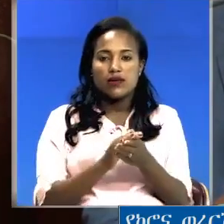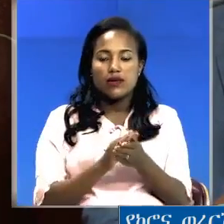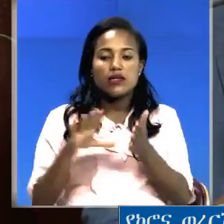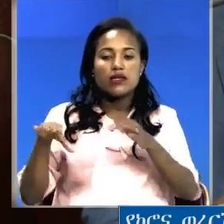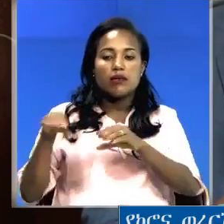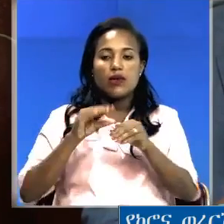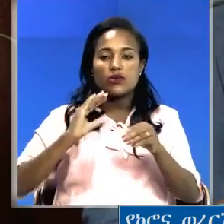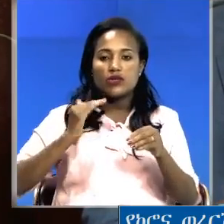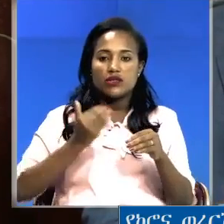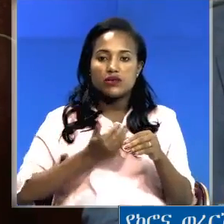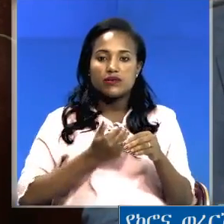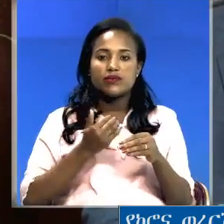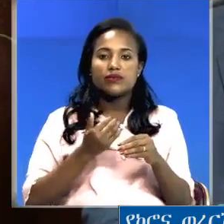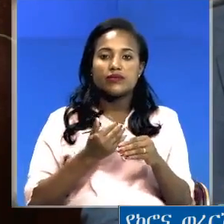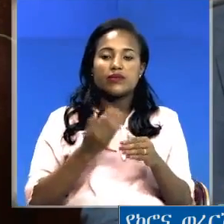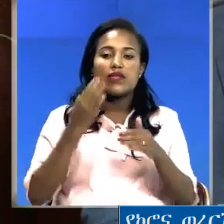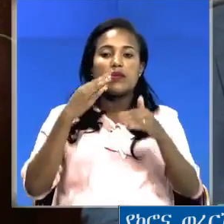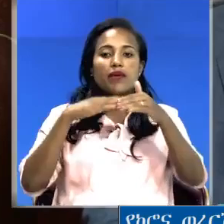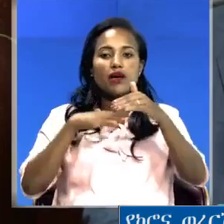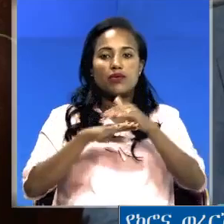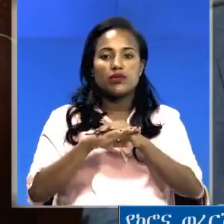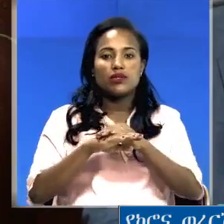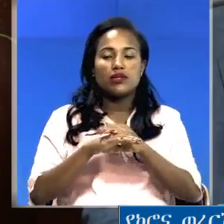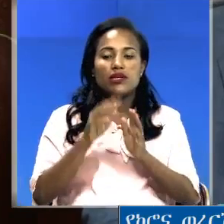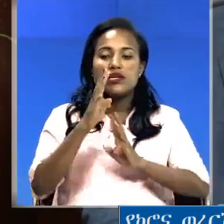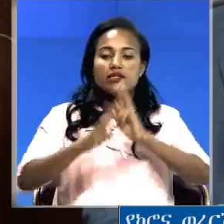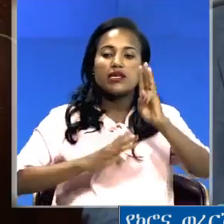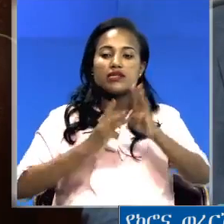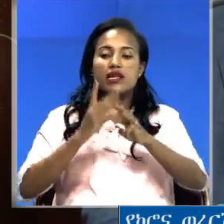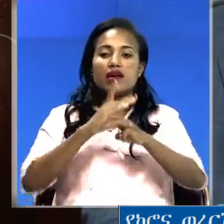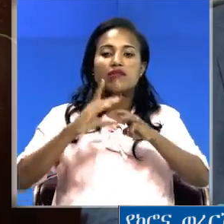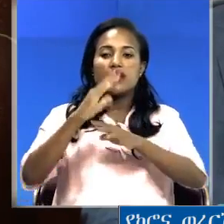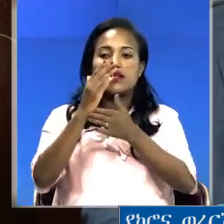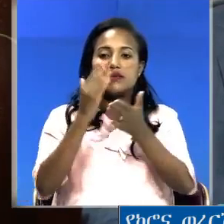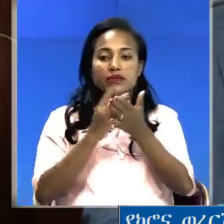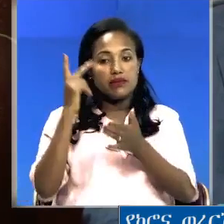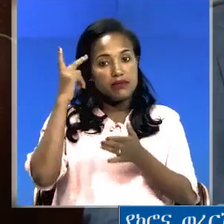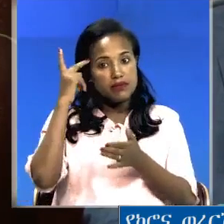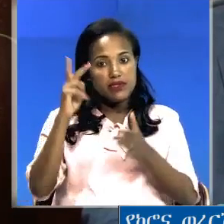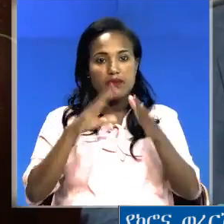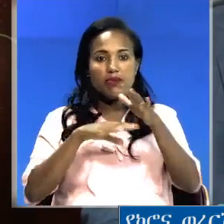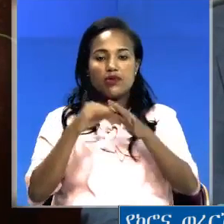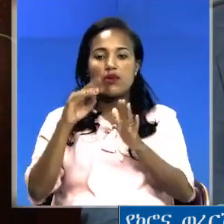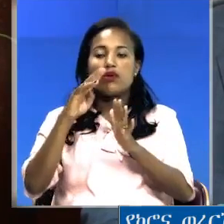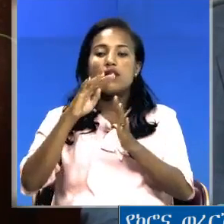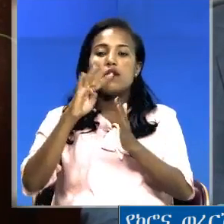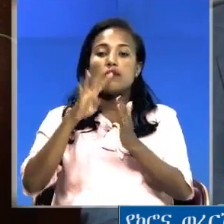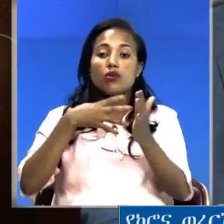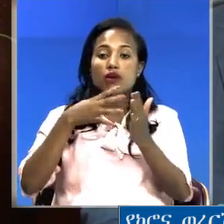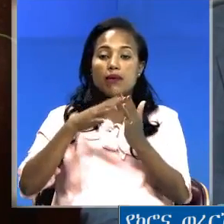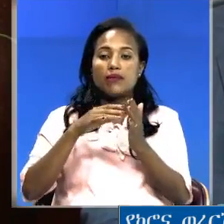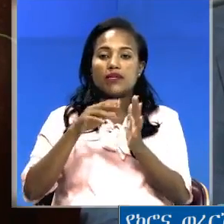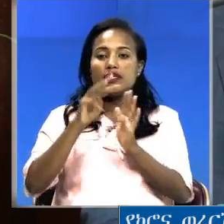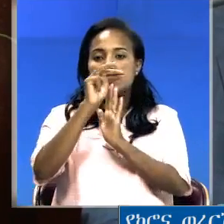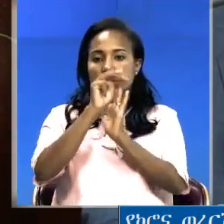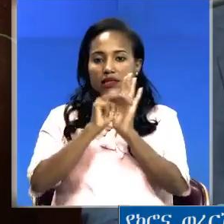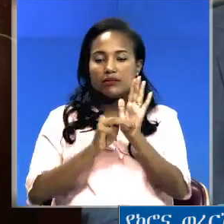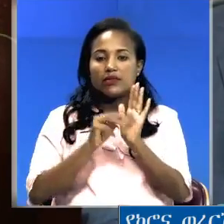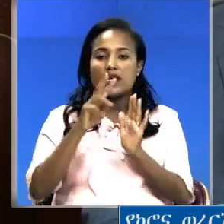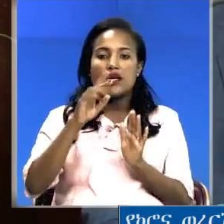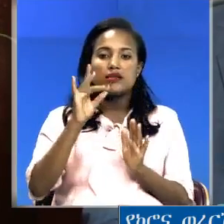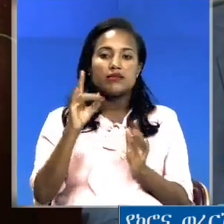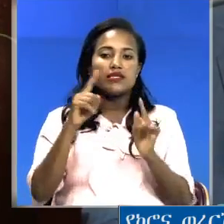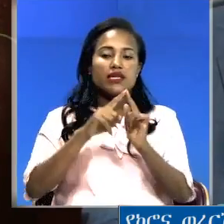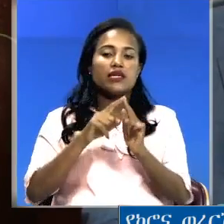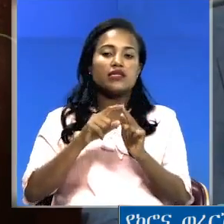ተማሪዎቻችን የሚገቡት የሳይንስና ከፍተኛ ትምህርት ሚኒስቴር ባወጣው መርሃ ግብር መሰረት ከጥቅምት 28 እስከ 30 ነው።